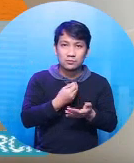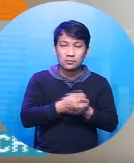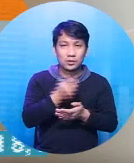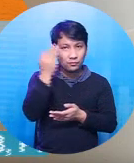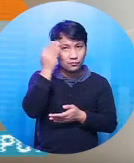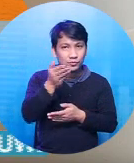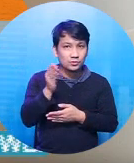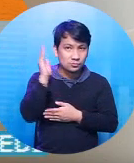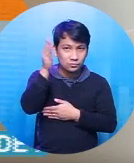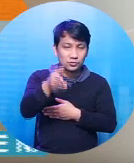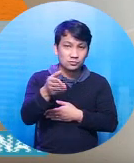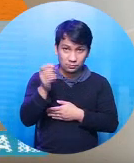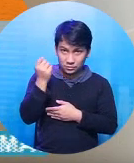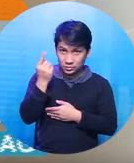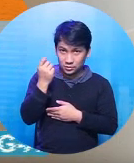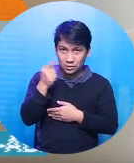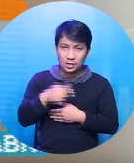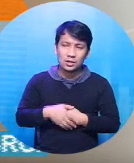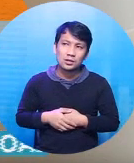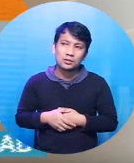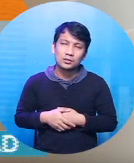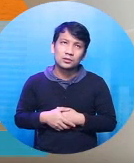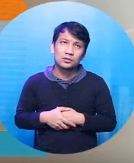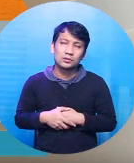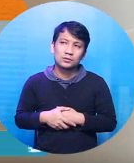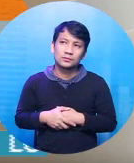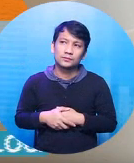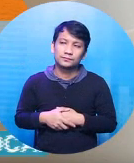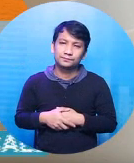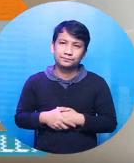Para maintindihan mo lang. Alright.